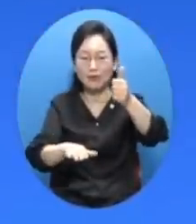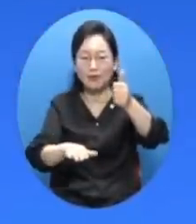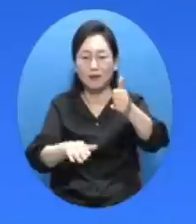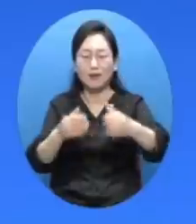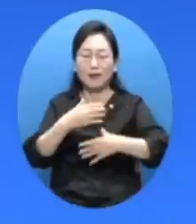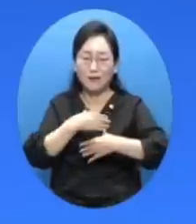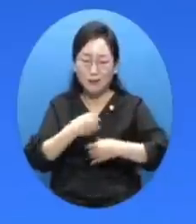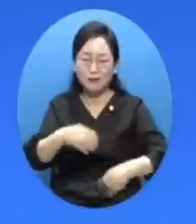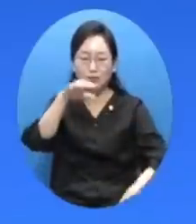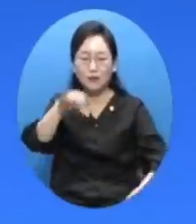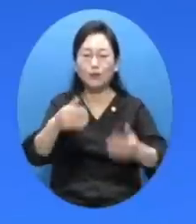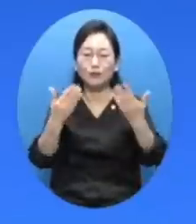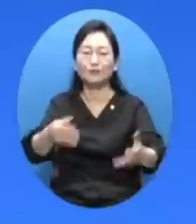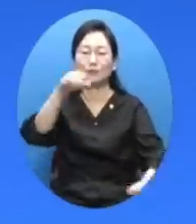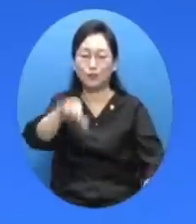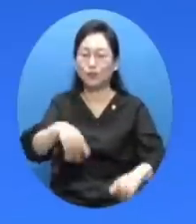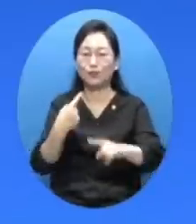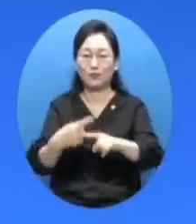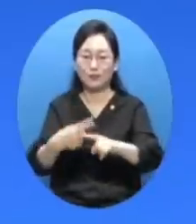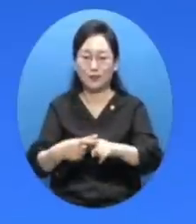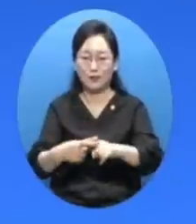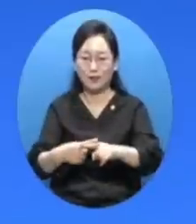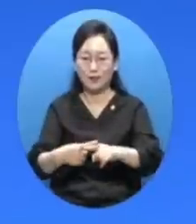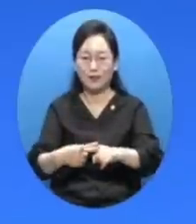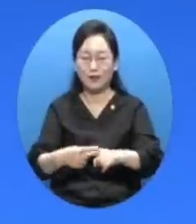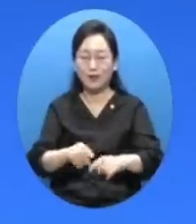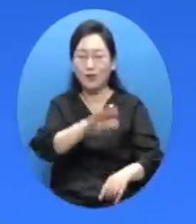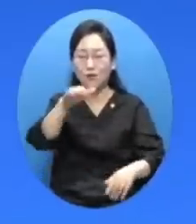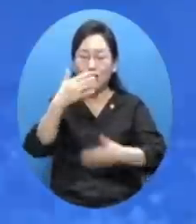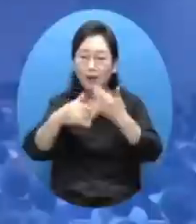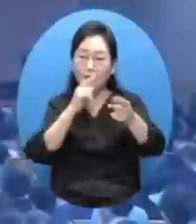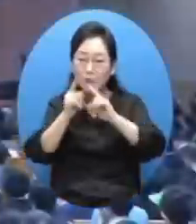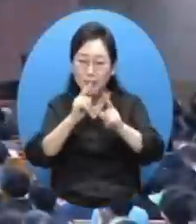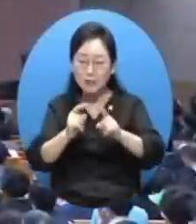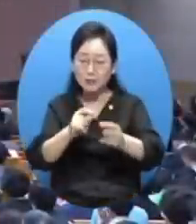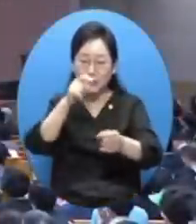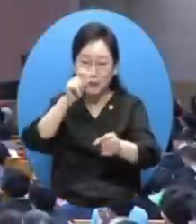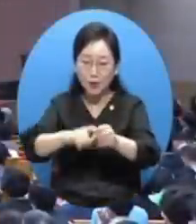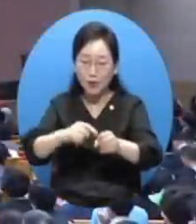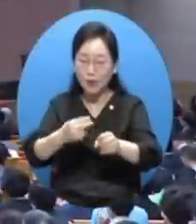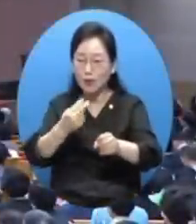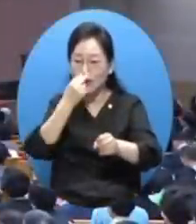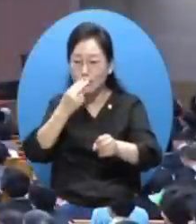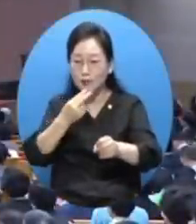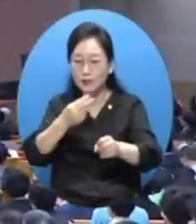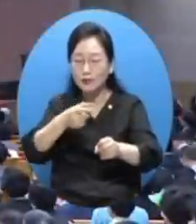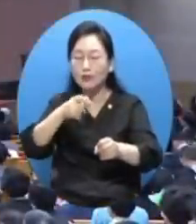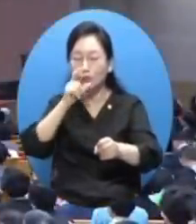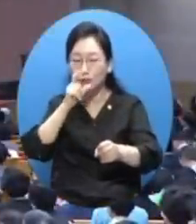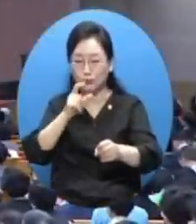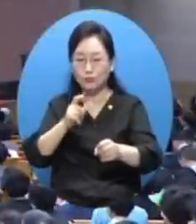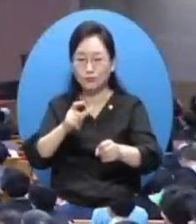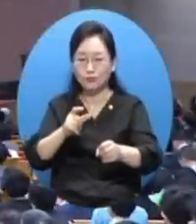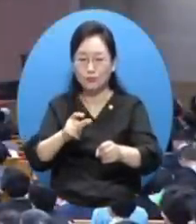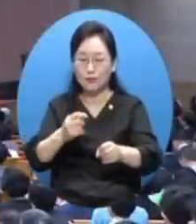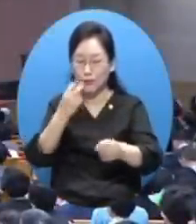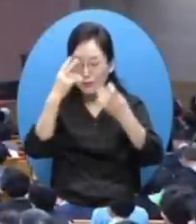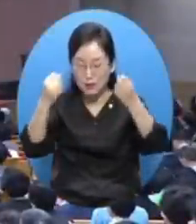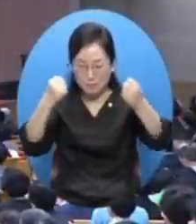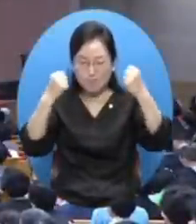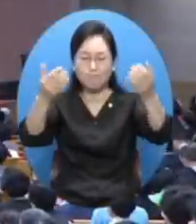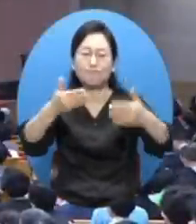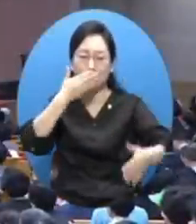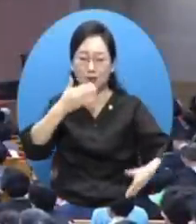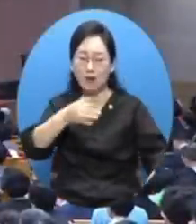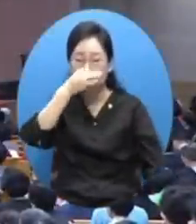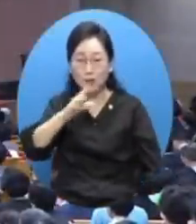우리의 쉼터인 것입니다. 그 아래서 우리가 말씀의 떡과 성령의 생수를 마시고 샘을 얻을 수 있는 것입니다. 우리가 아무리 힘들고